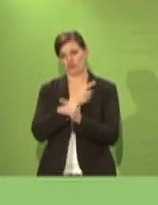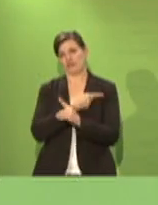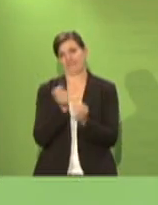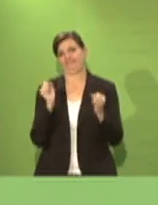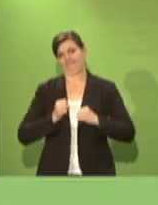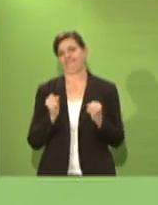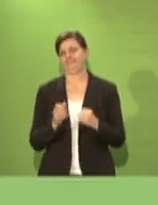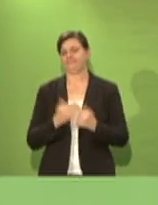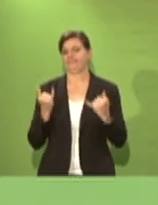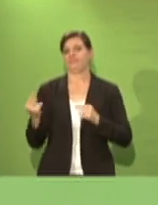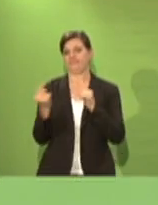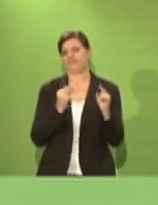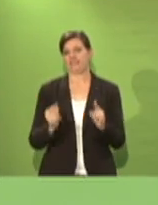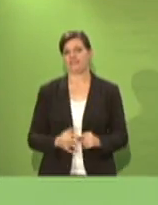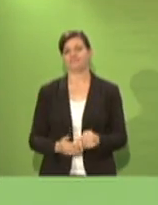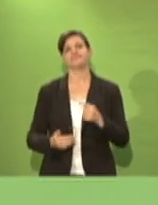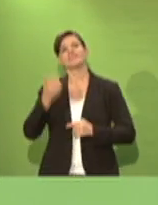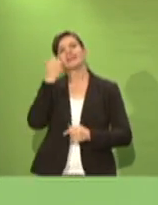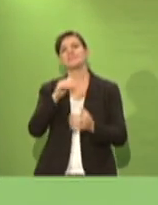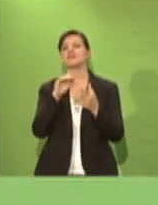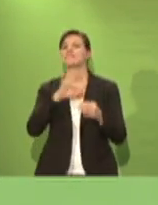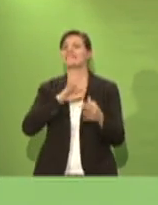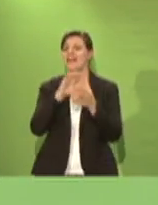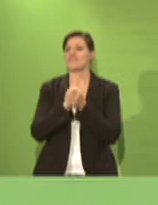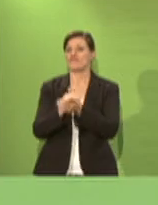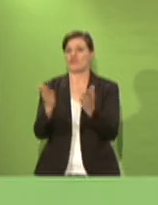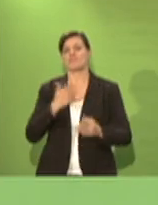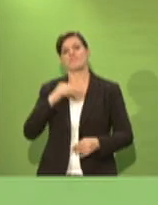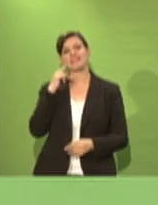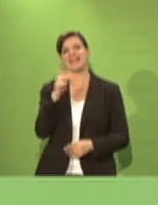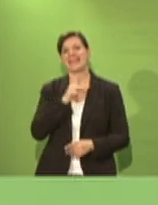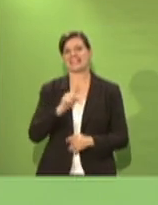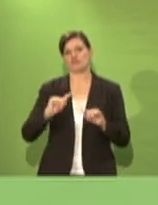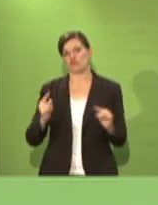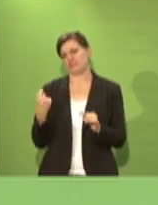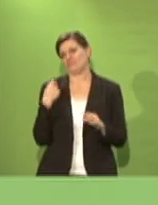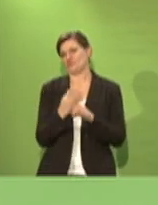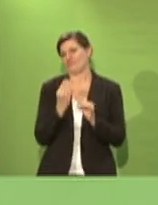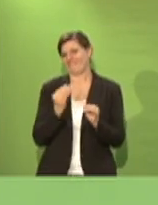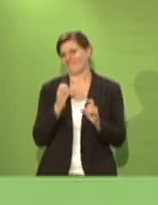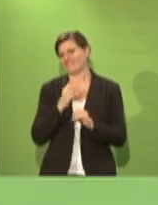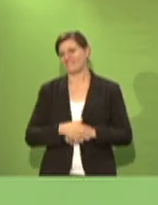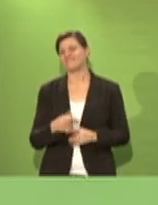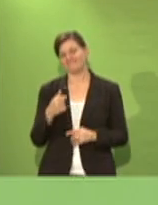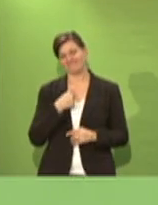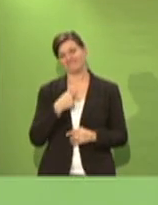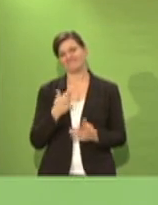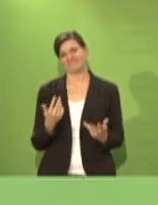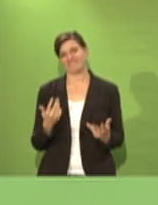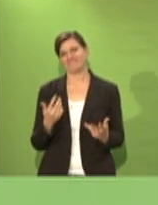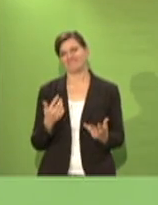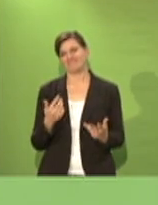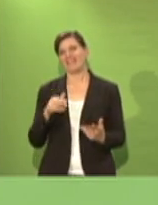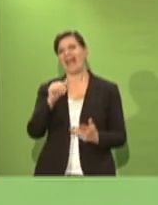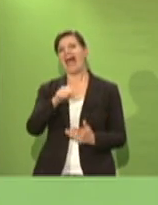liebe Parteifreundinnen, liebe Parteifreunde, mein Name ist Klaus Kurz, wie ja gerade schon gesagt worden ist, und ich bin Mitglied in der